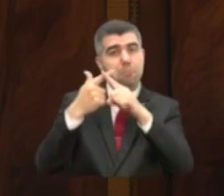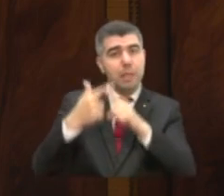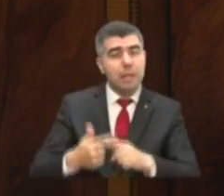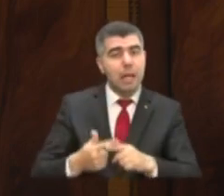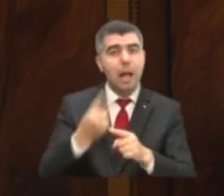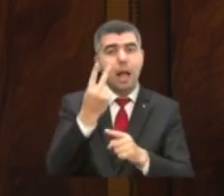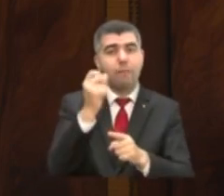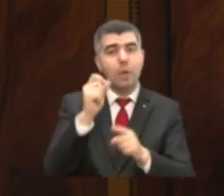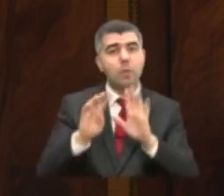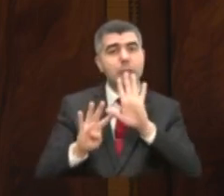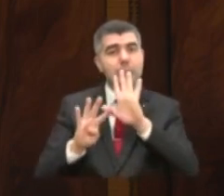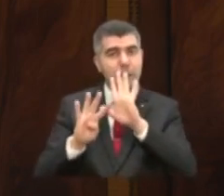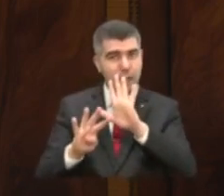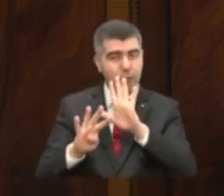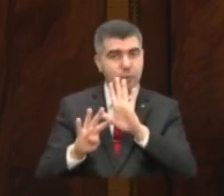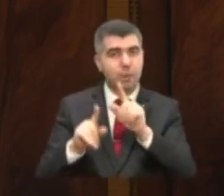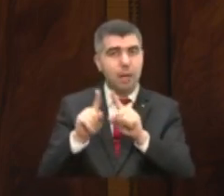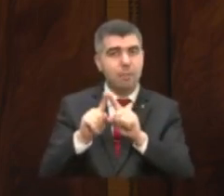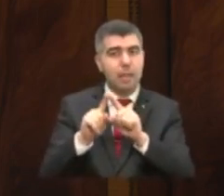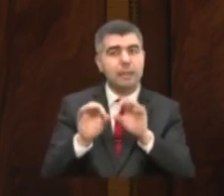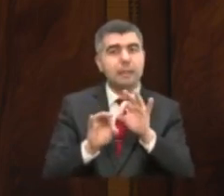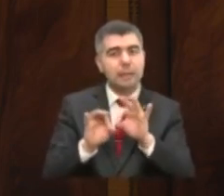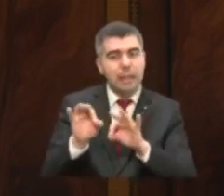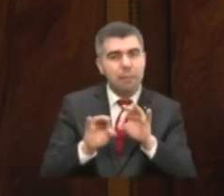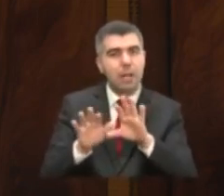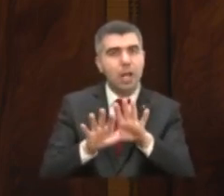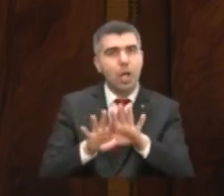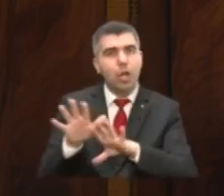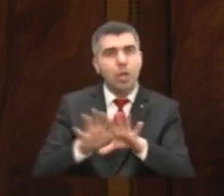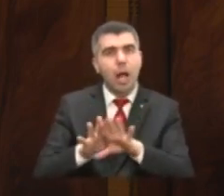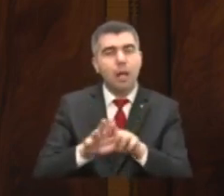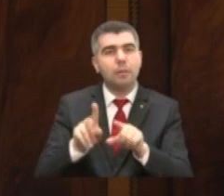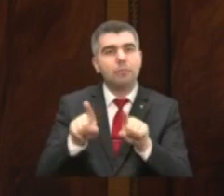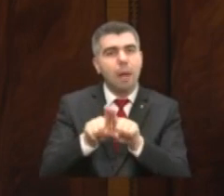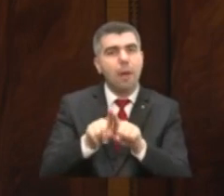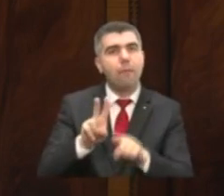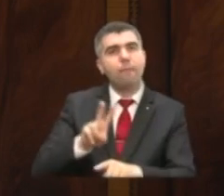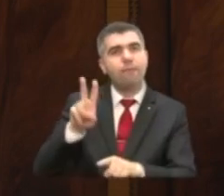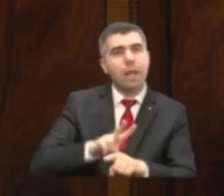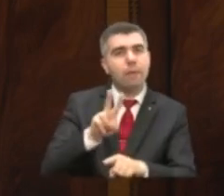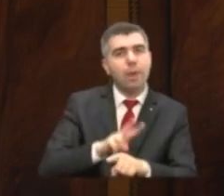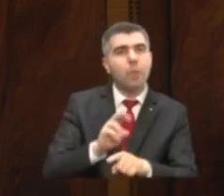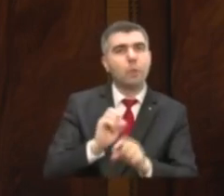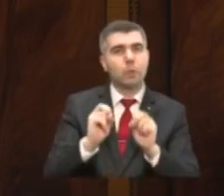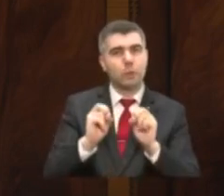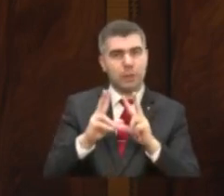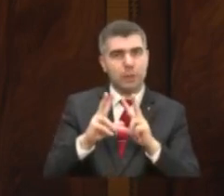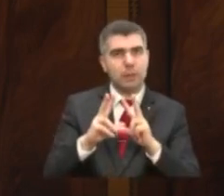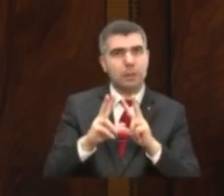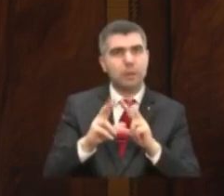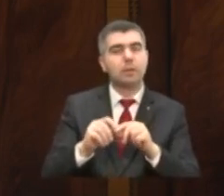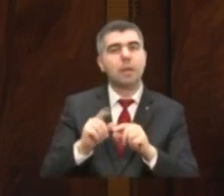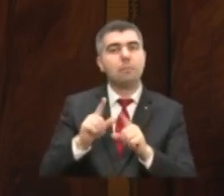عندكم، في عدد من التدابير والإجراءات الجريئة والشجاعة وأحيانا غير